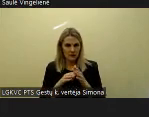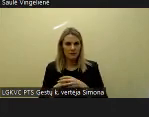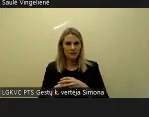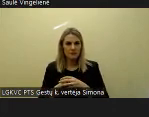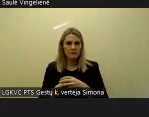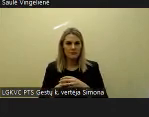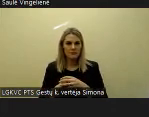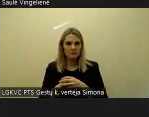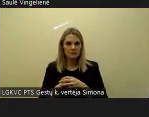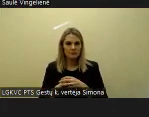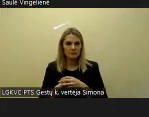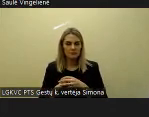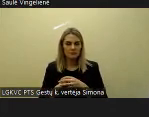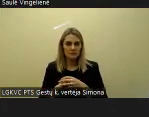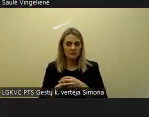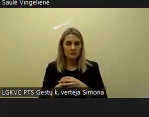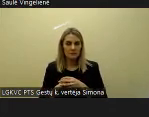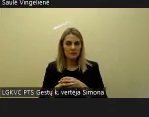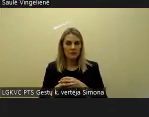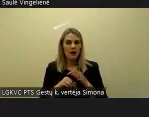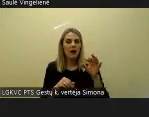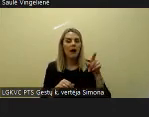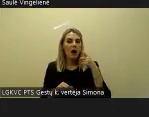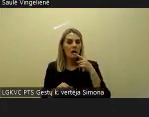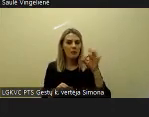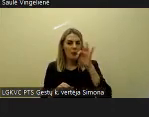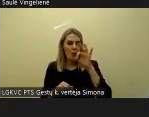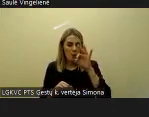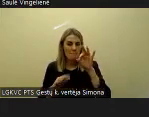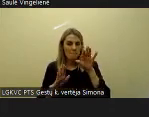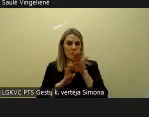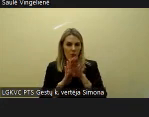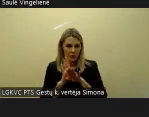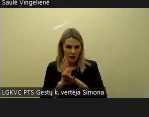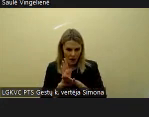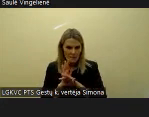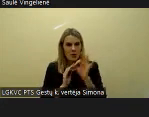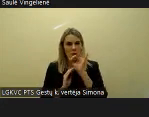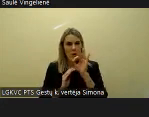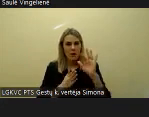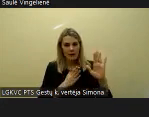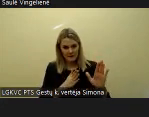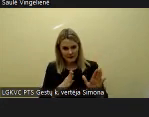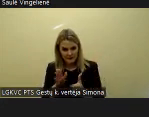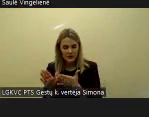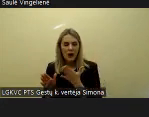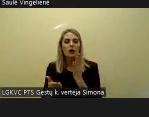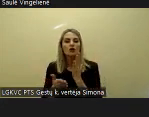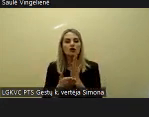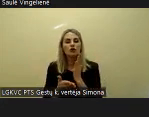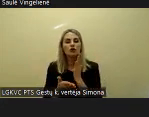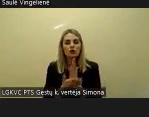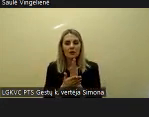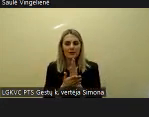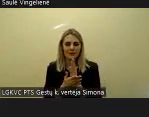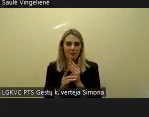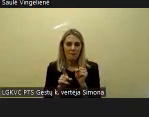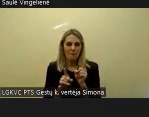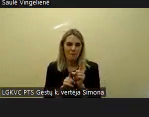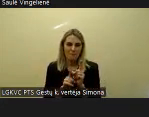mes kalbame programas ir jų nuoseklumą, tai mes kalbame ir apie subalansuotą programą, apie